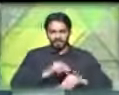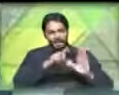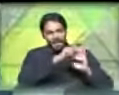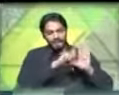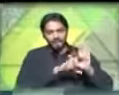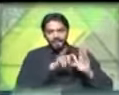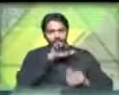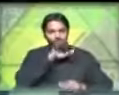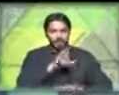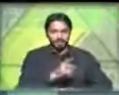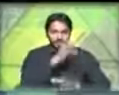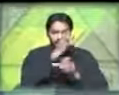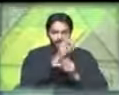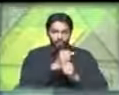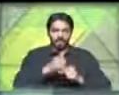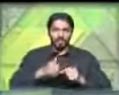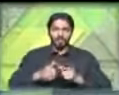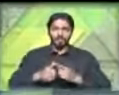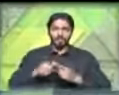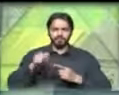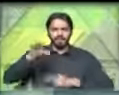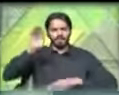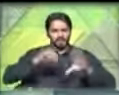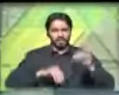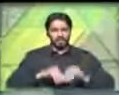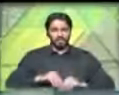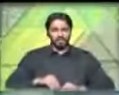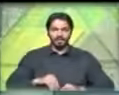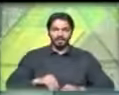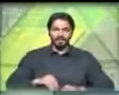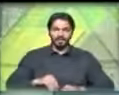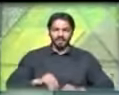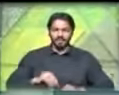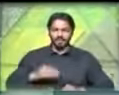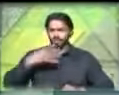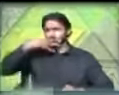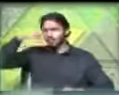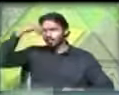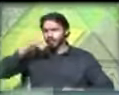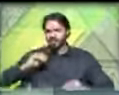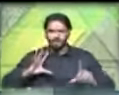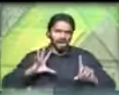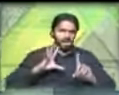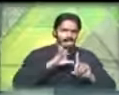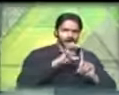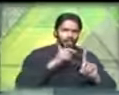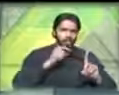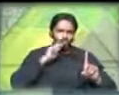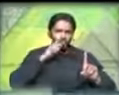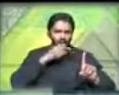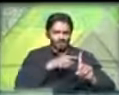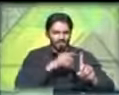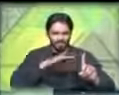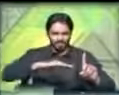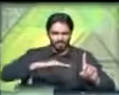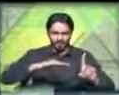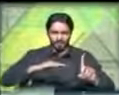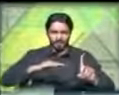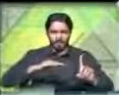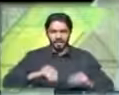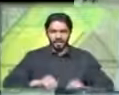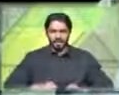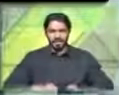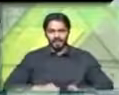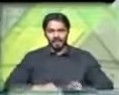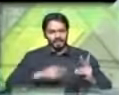لما عدا الذئب على طفل لامرأتين كل امرأة